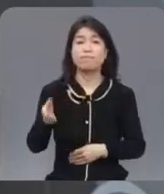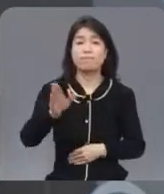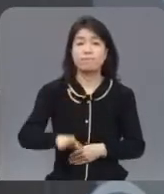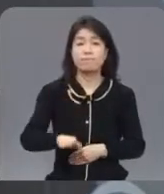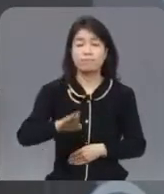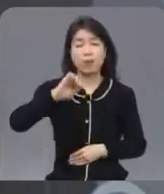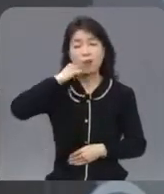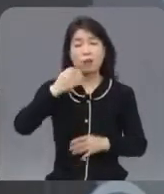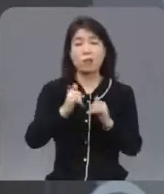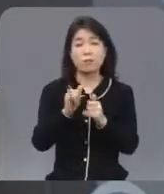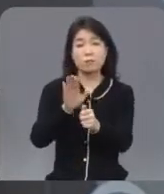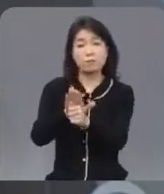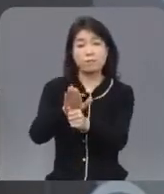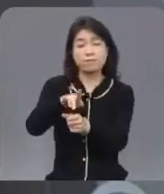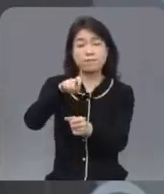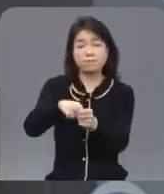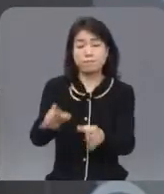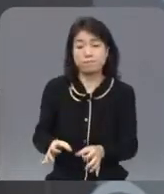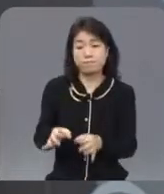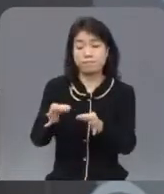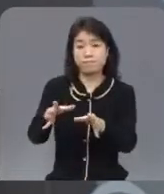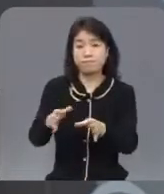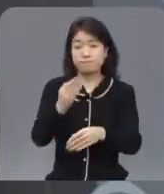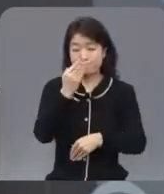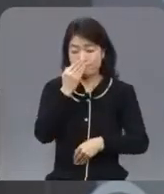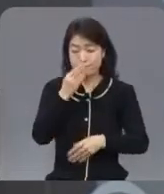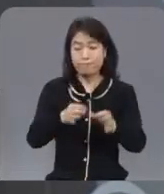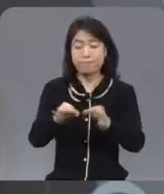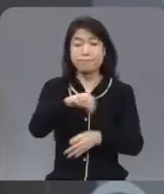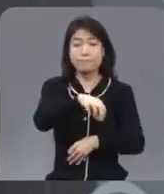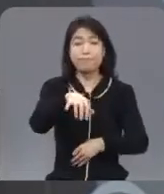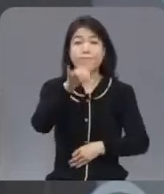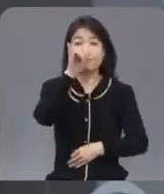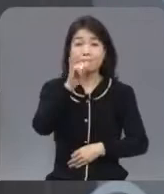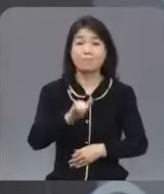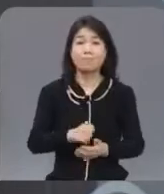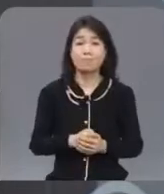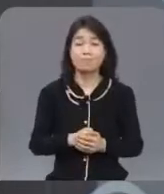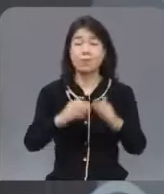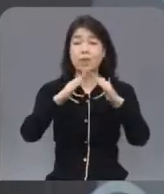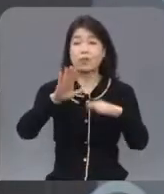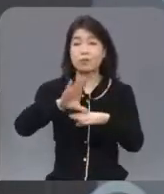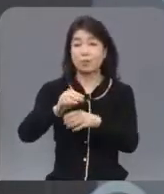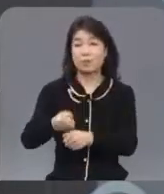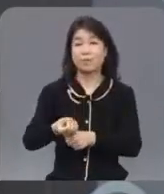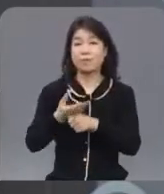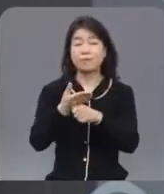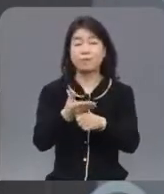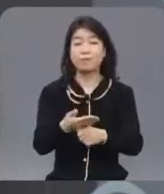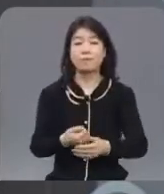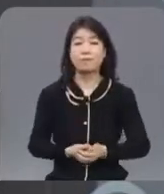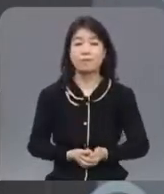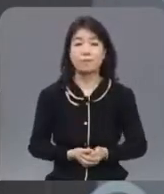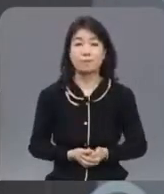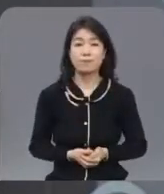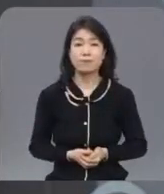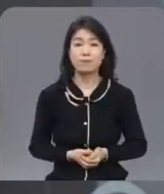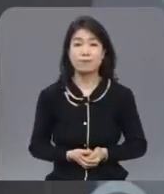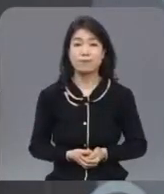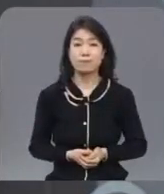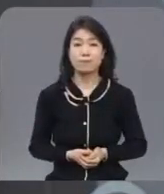어려운 이웃을 토끼 위해서 기부하는 이른바 착한 가게가 있습니다 전주방송 천국 조경 뭐 기자입니다